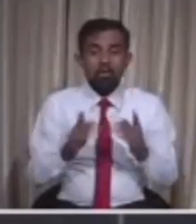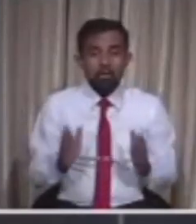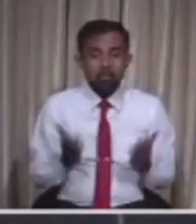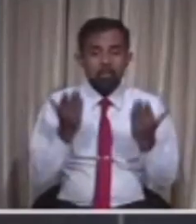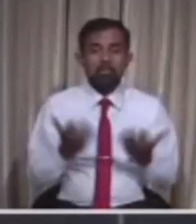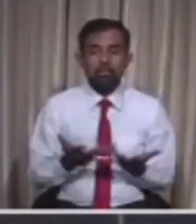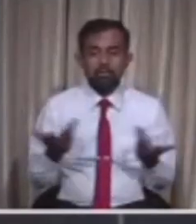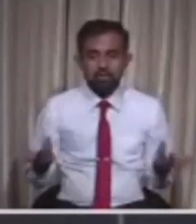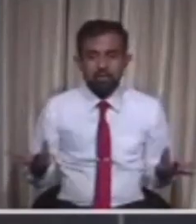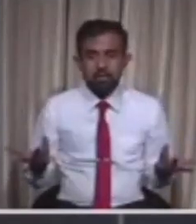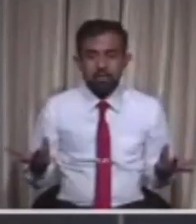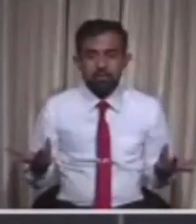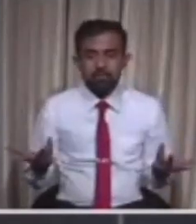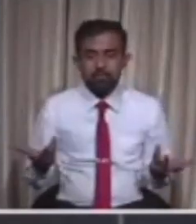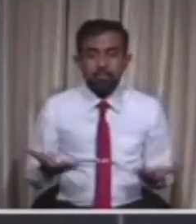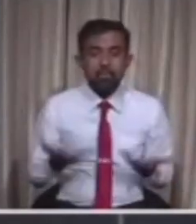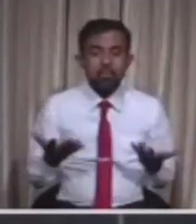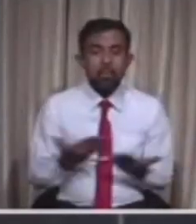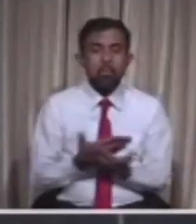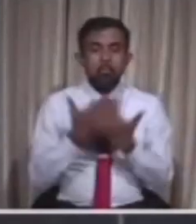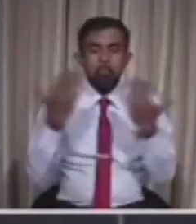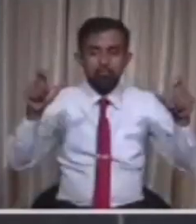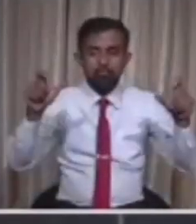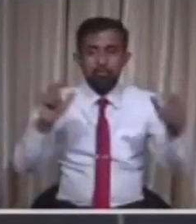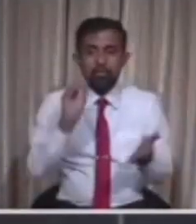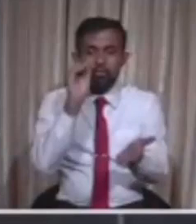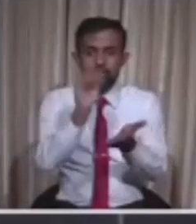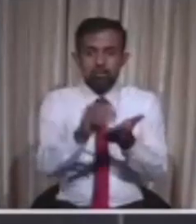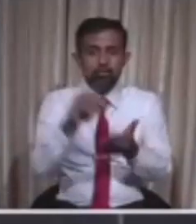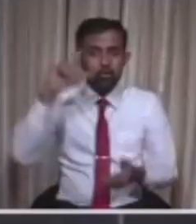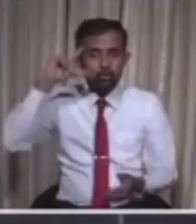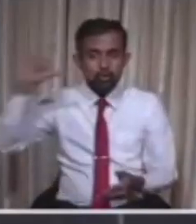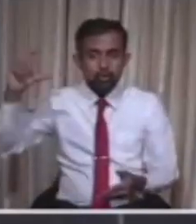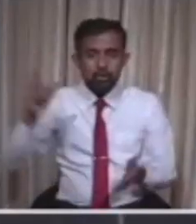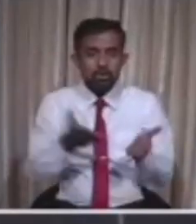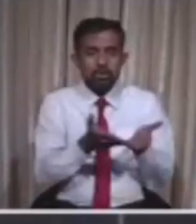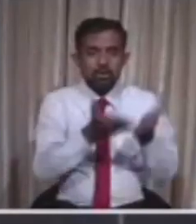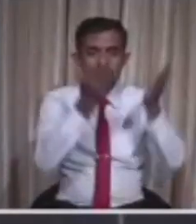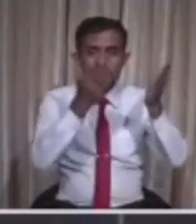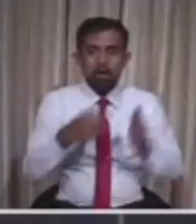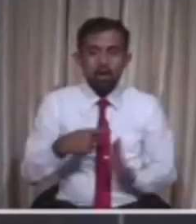නැහැ. අද බොහෝ පුවත්පත්වල ප්‍රධාන චීනය සහ ඉන්දියාව සහ